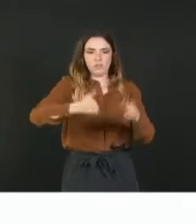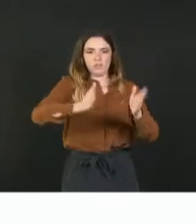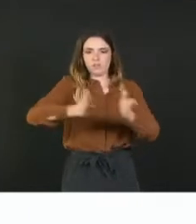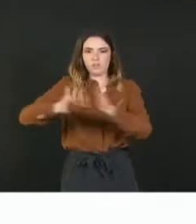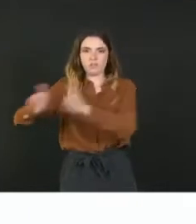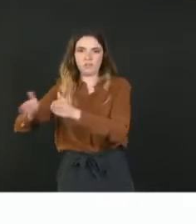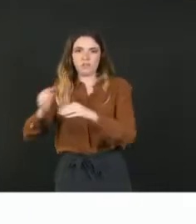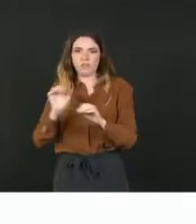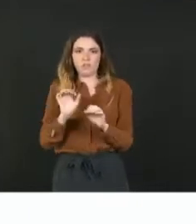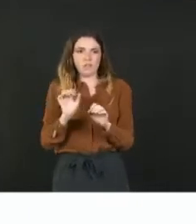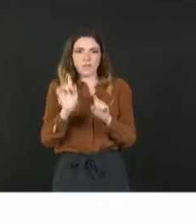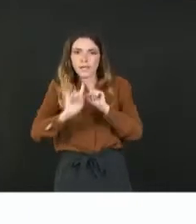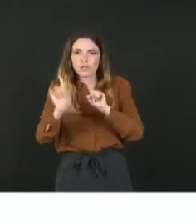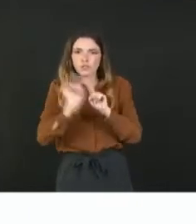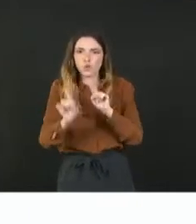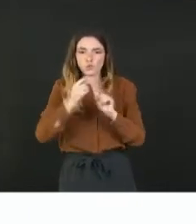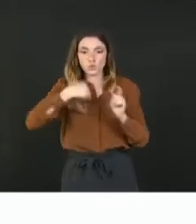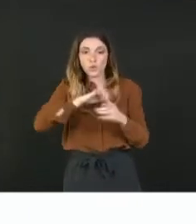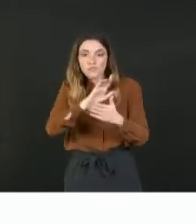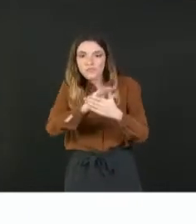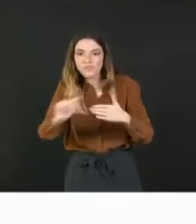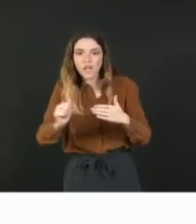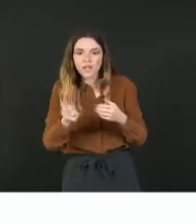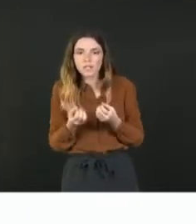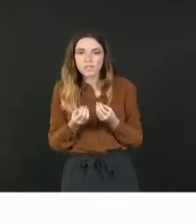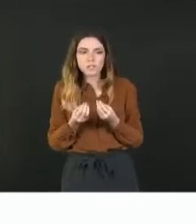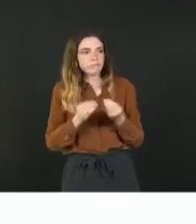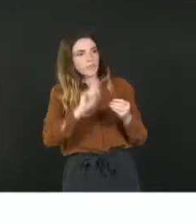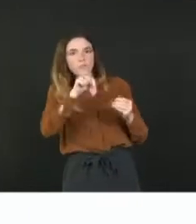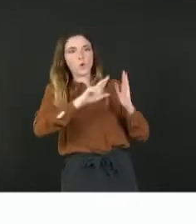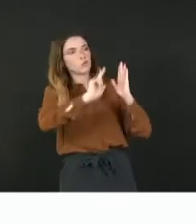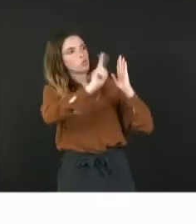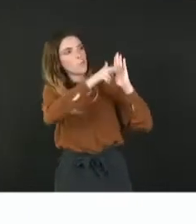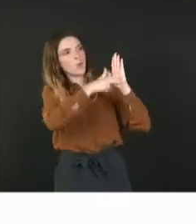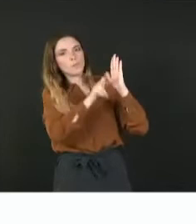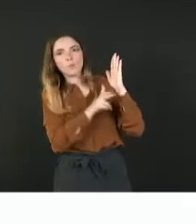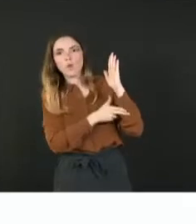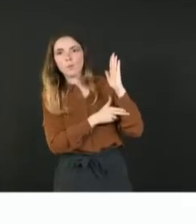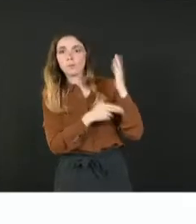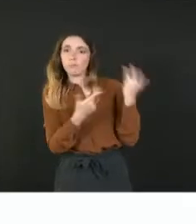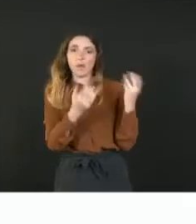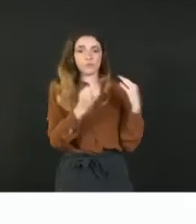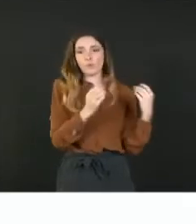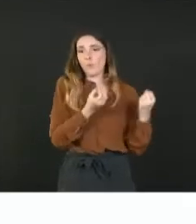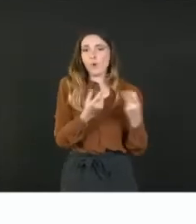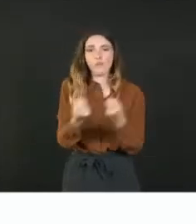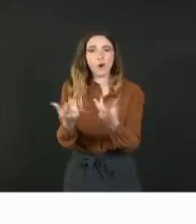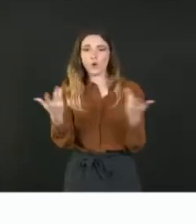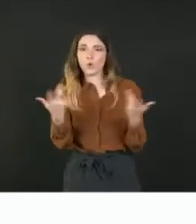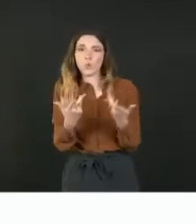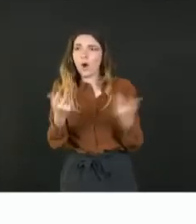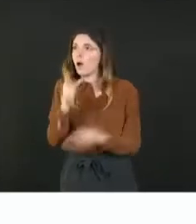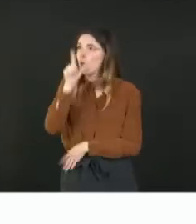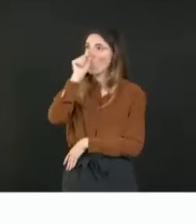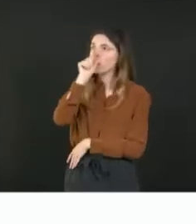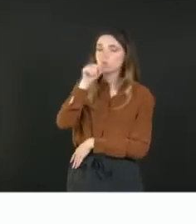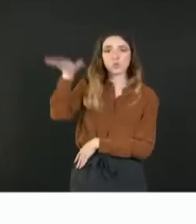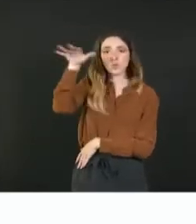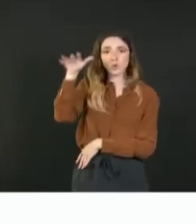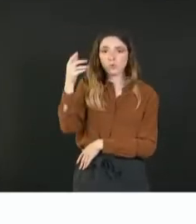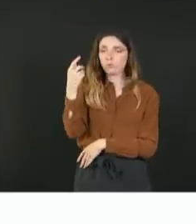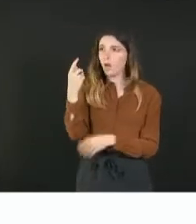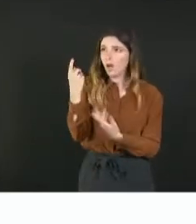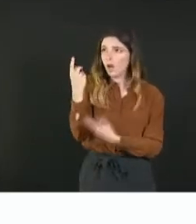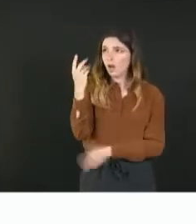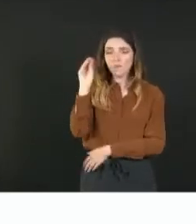la moindre nourriture fait qu'on a une forme d'homogénéisation et qu'on voit souvent les mêmes espèces, hein, quand on parle du pigeon, de la corneille, etc. C'est pas leur